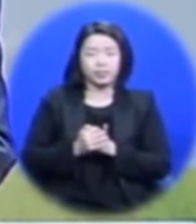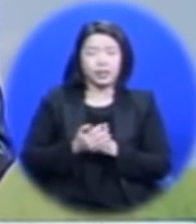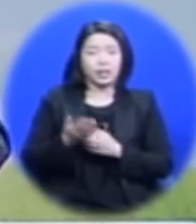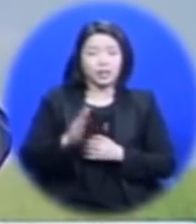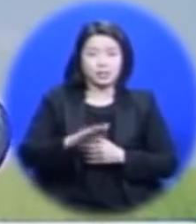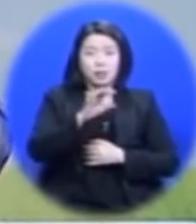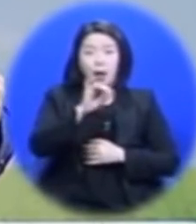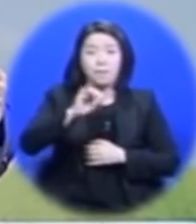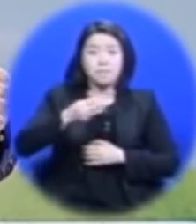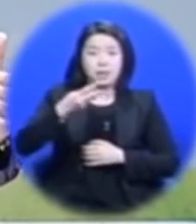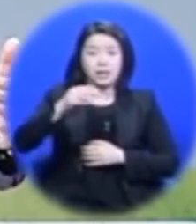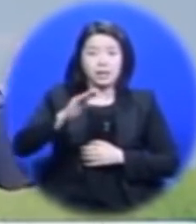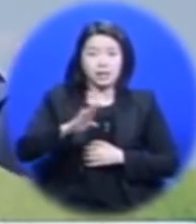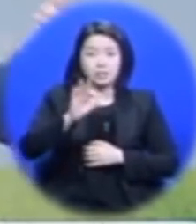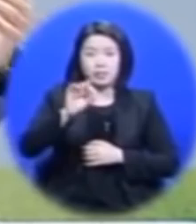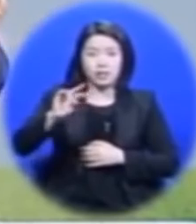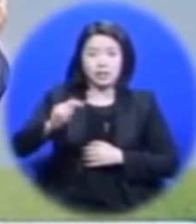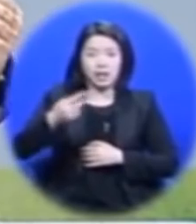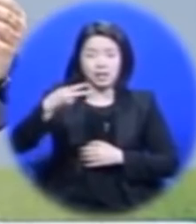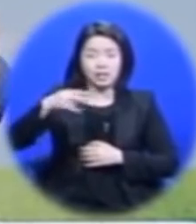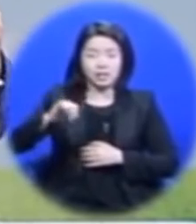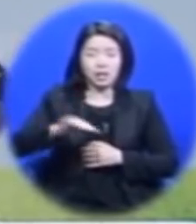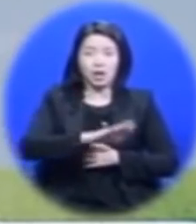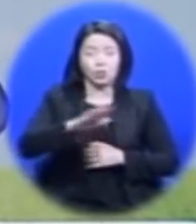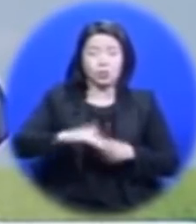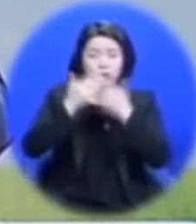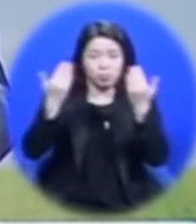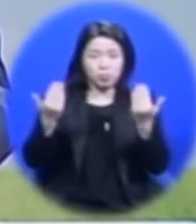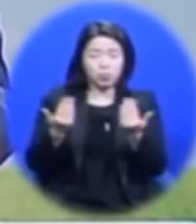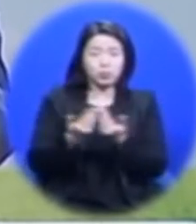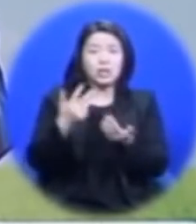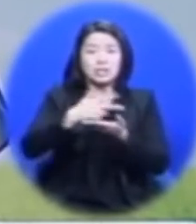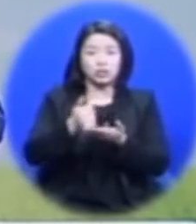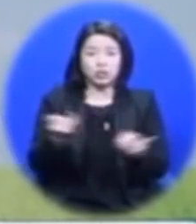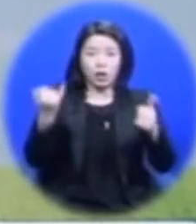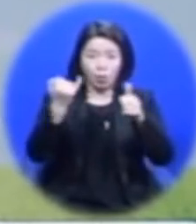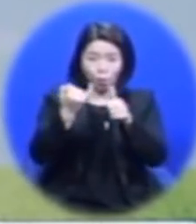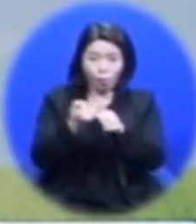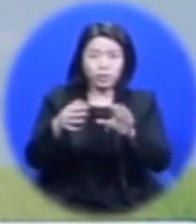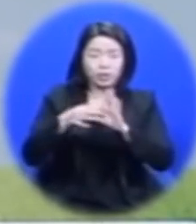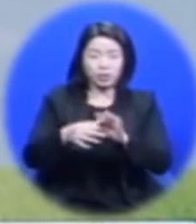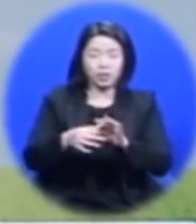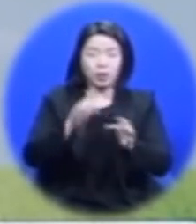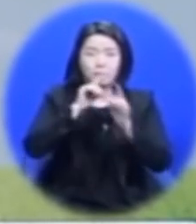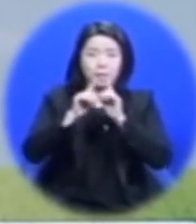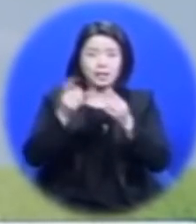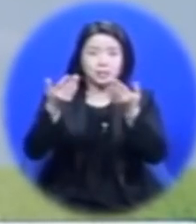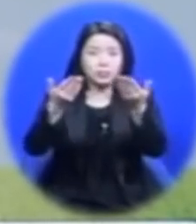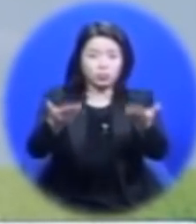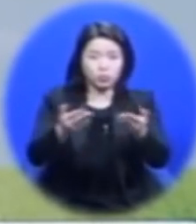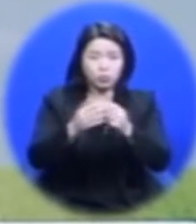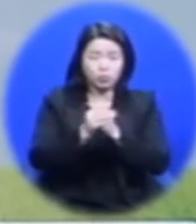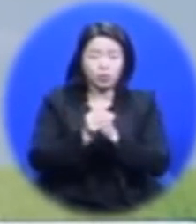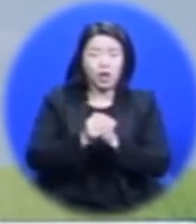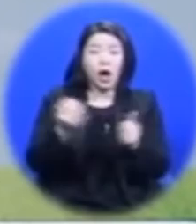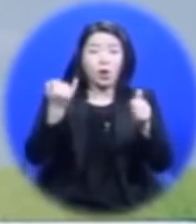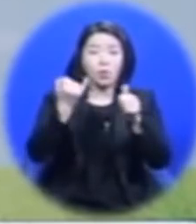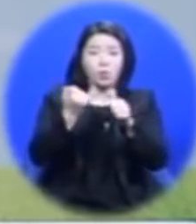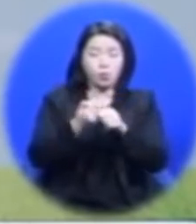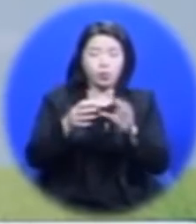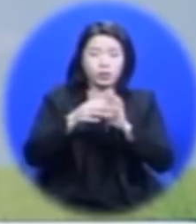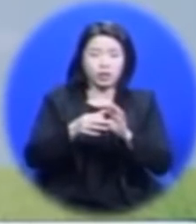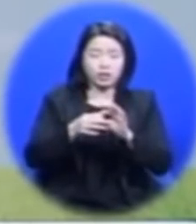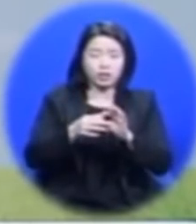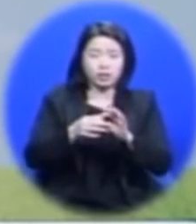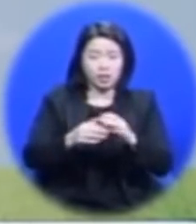필립 얀시가 우리 모두는 다 주님과 혼인관계라고 이렇게 말씀하면서, 혼인관계는